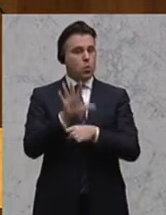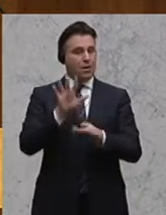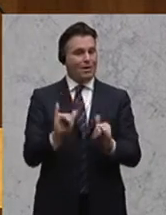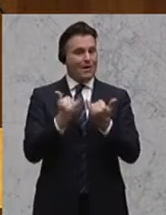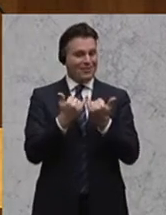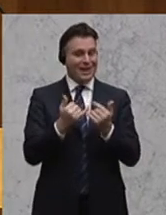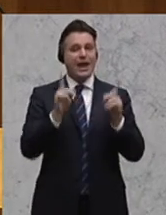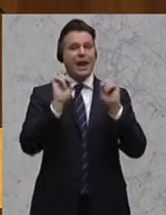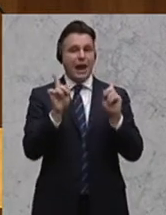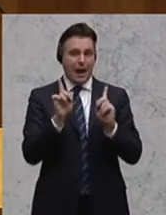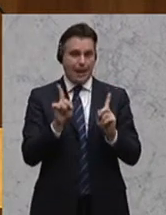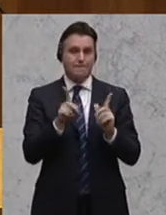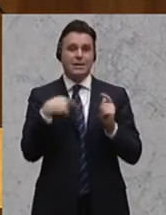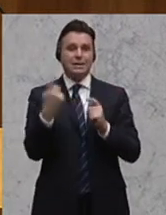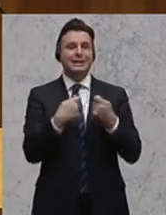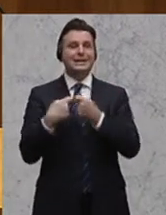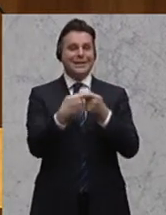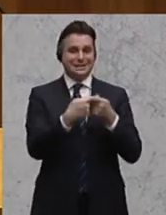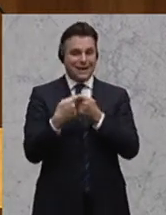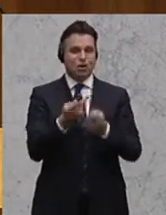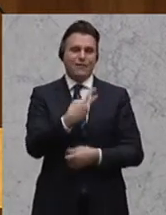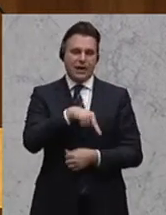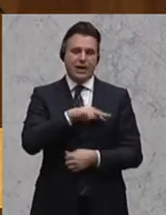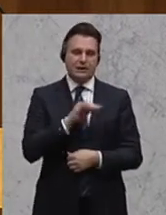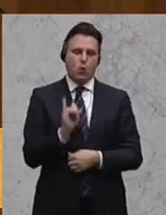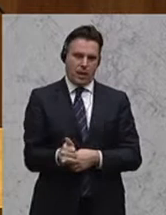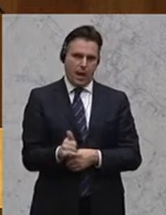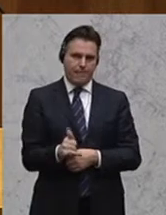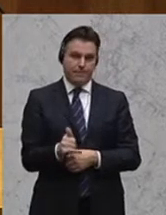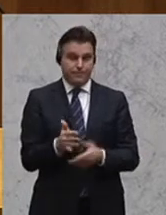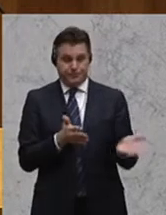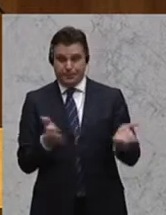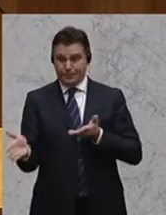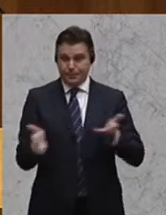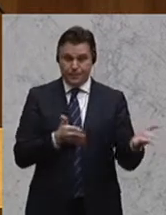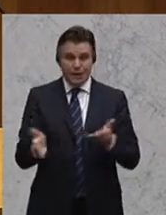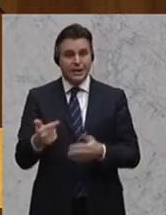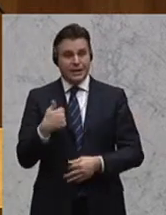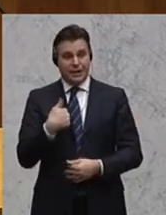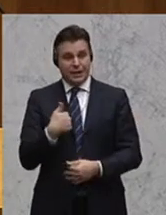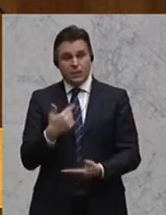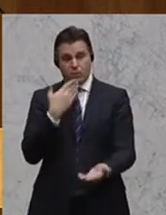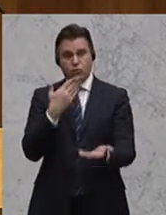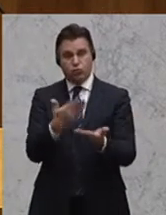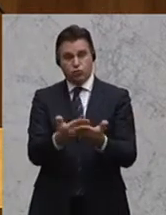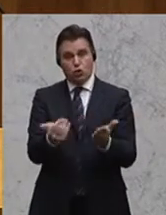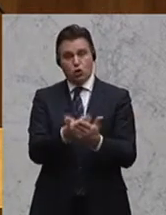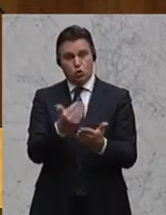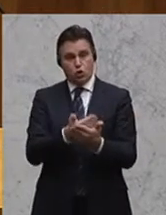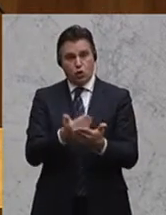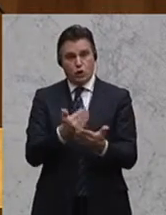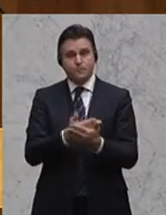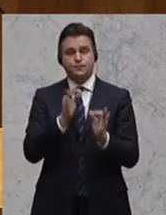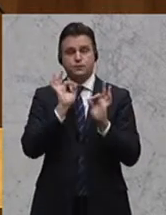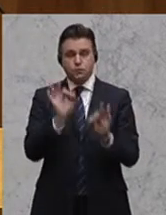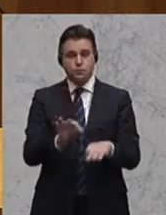bringt enorme gesellschaftliche Risiken. In diesem Spannungsfeld haben wir einen Vorschlag für eine Novelle zum neuen